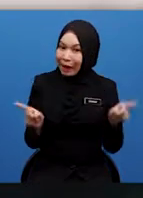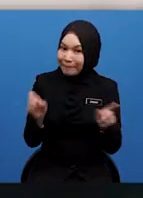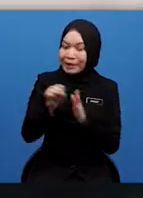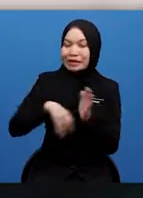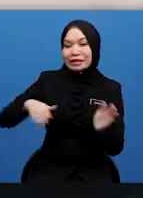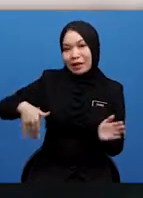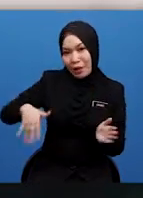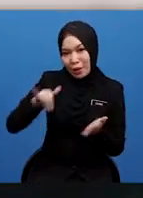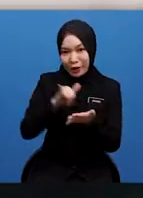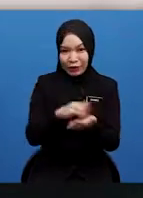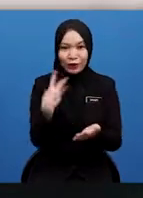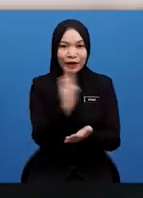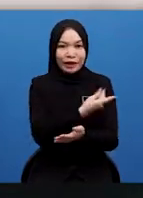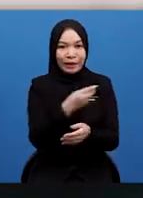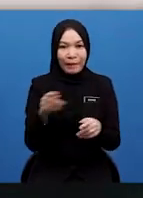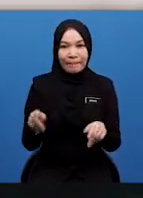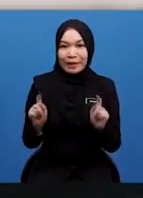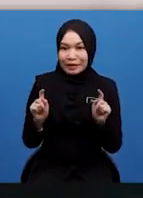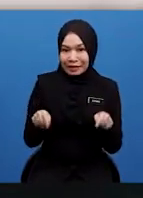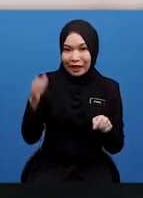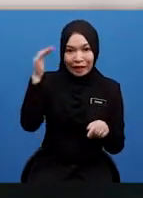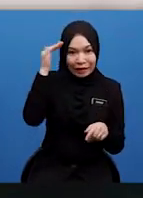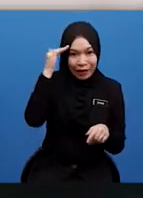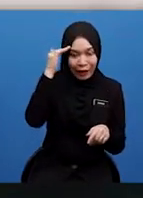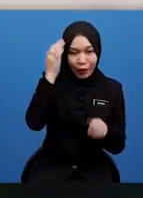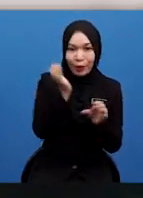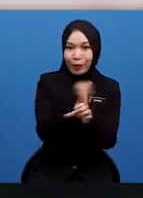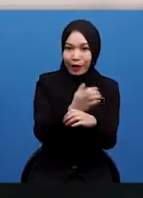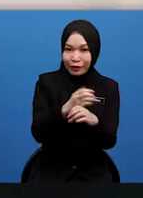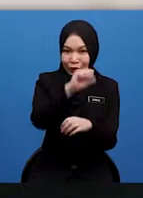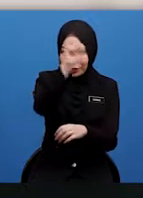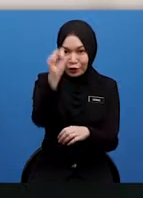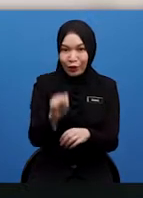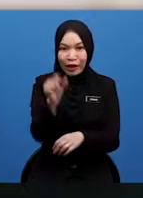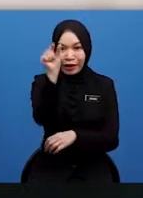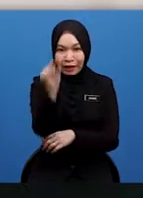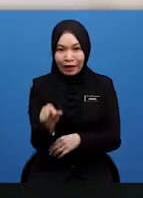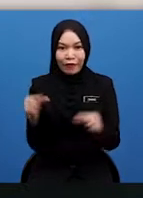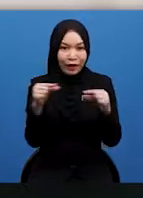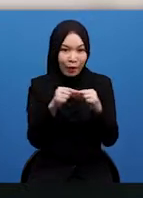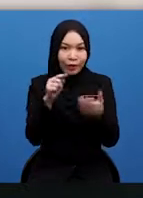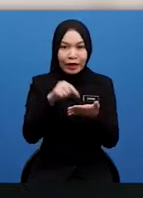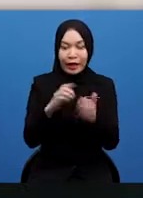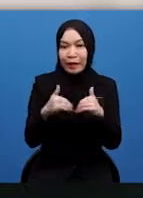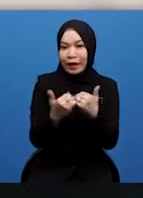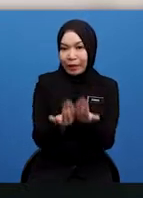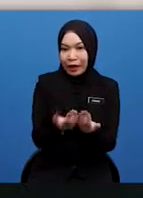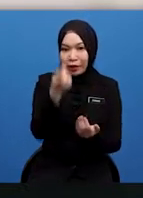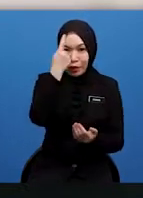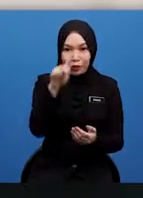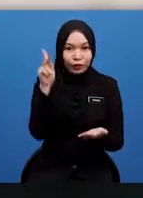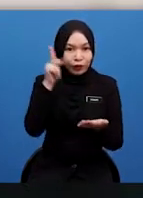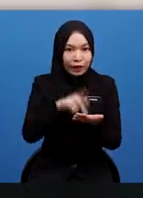sebelum itu, kita perlu tahu bentuk soalan graf gabungan ini. Bagaimana untuk